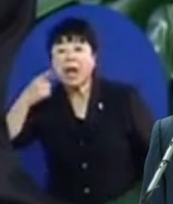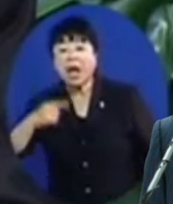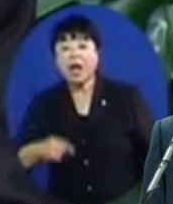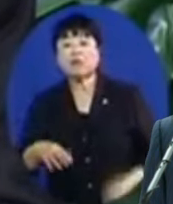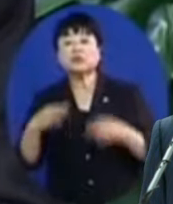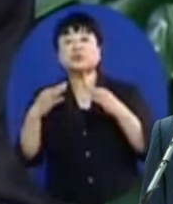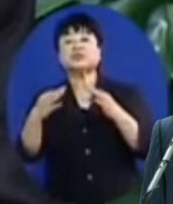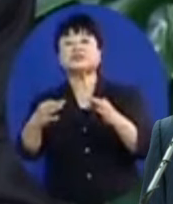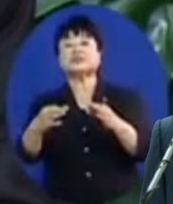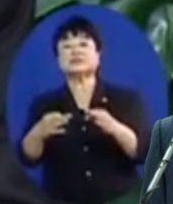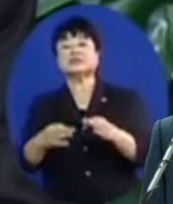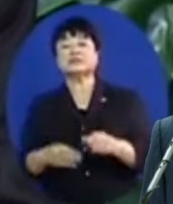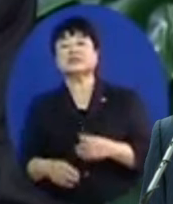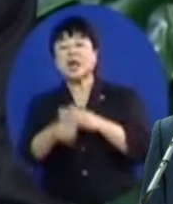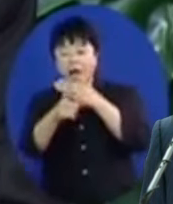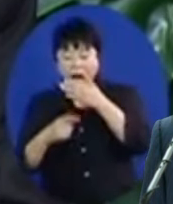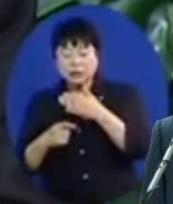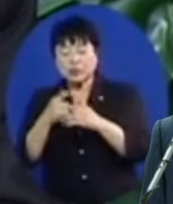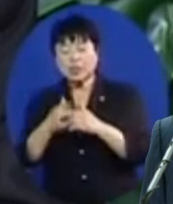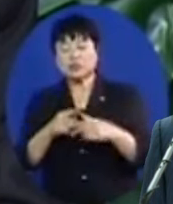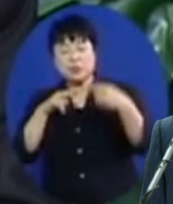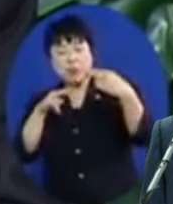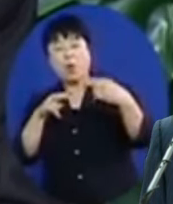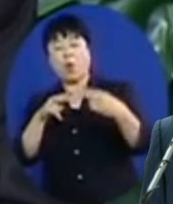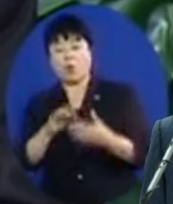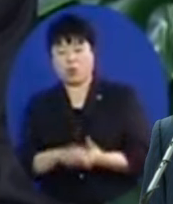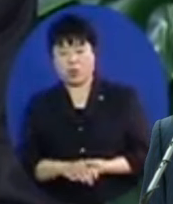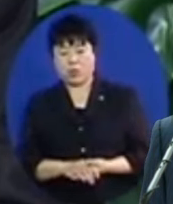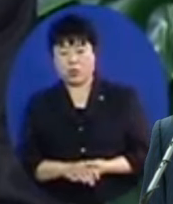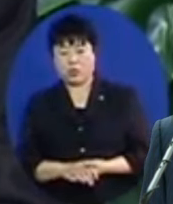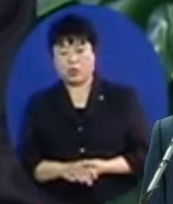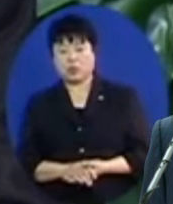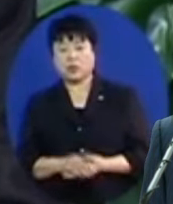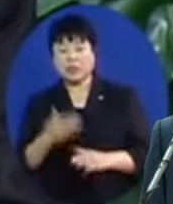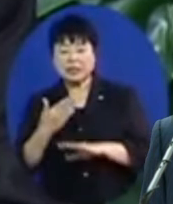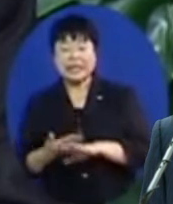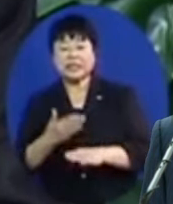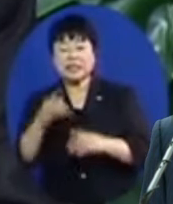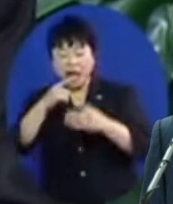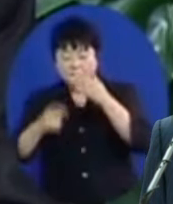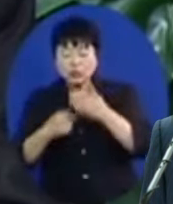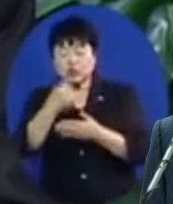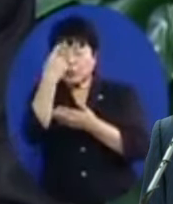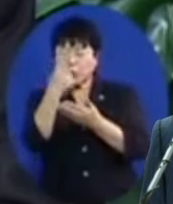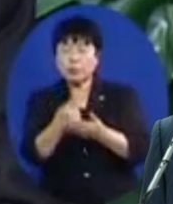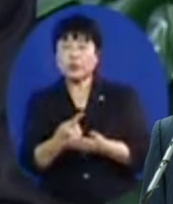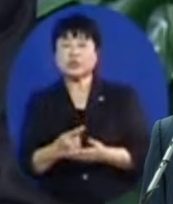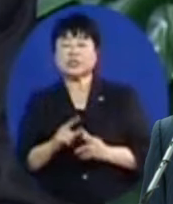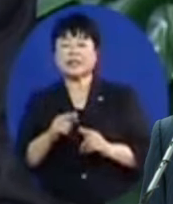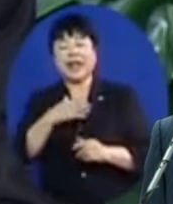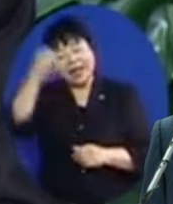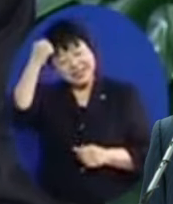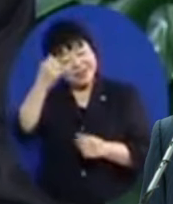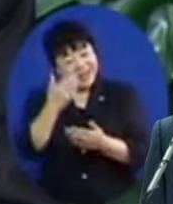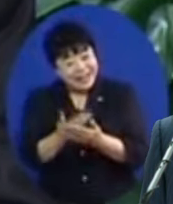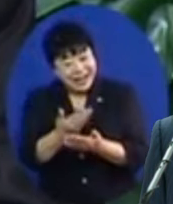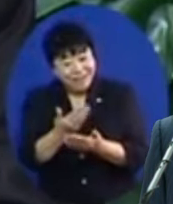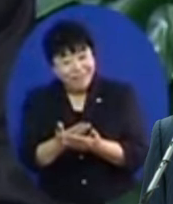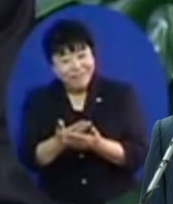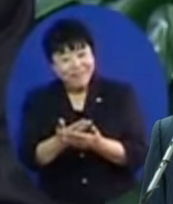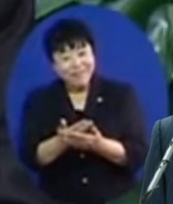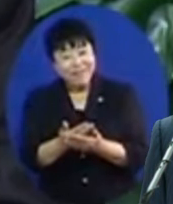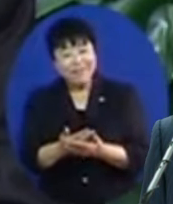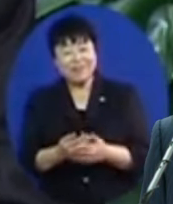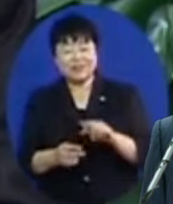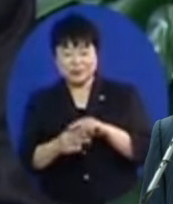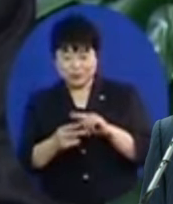고함하시는데 이 강도는 예수님을 바라보고 주님 나라에 오실 때 나를 기억해 주시옵소서. 예수님이